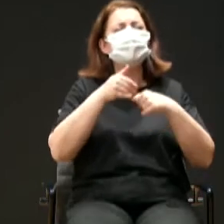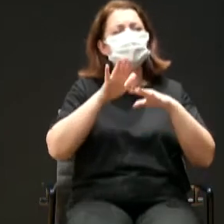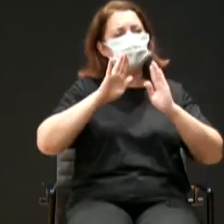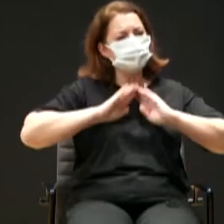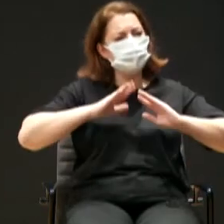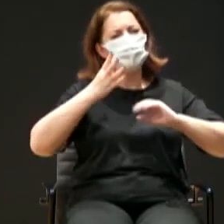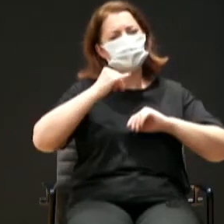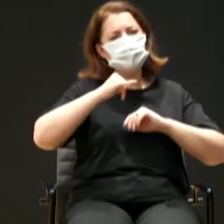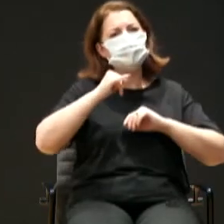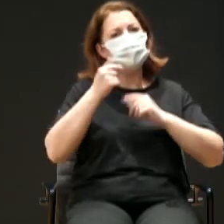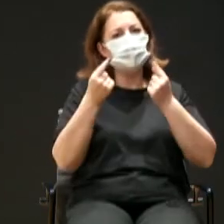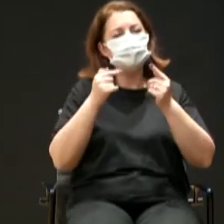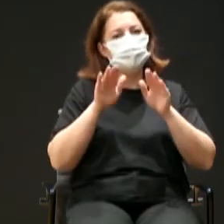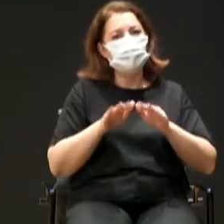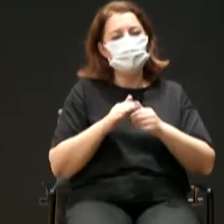kaldı.